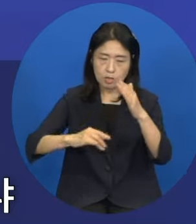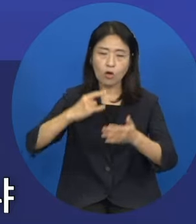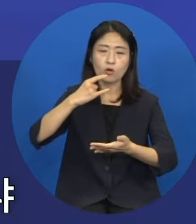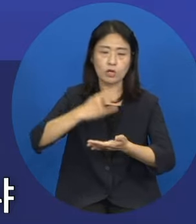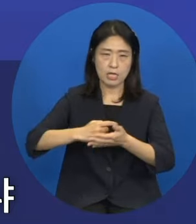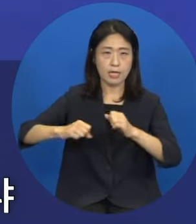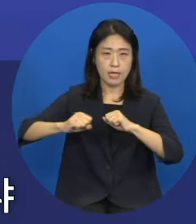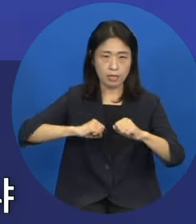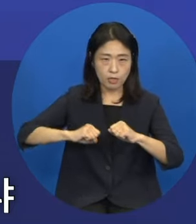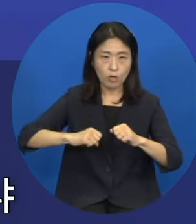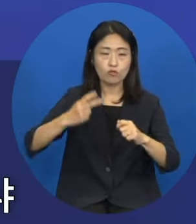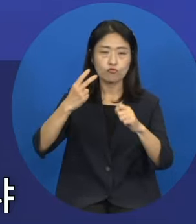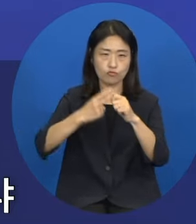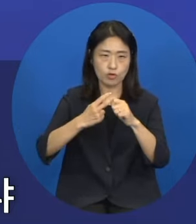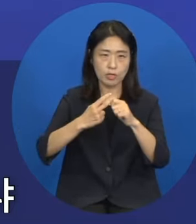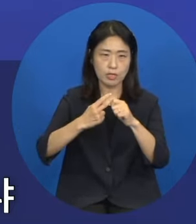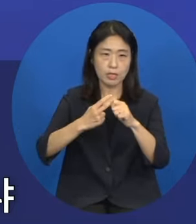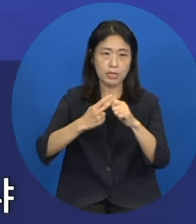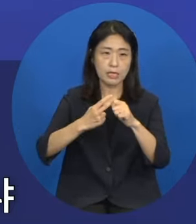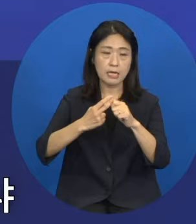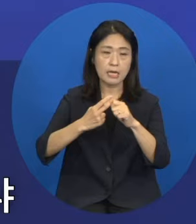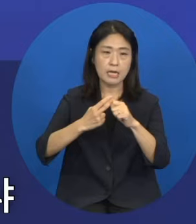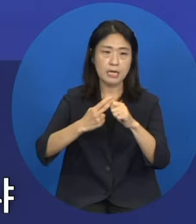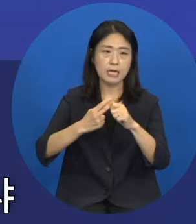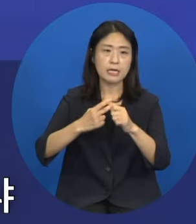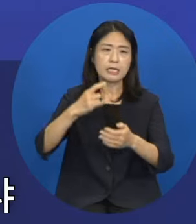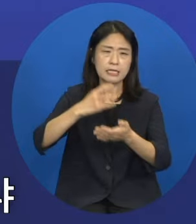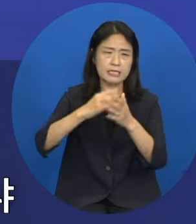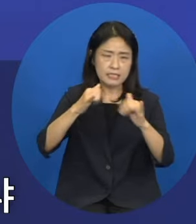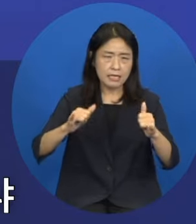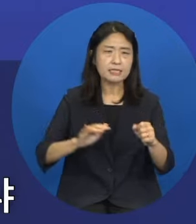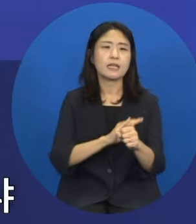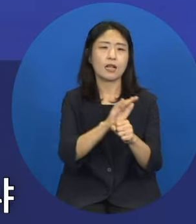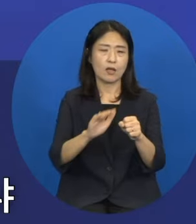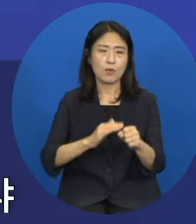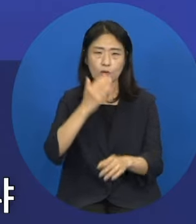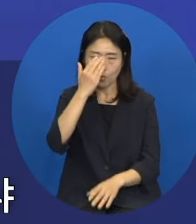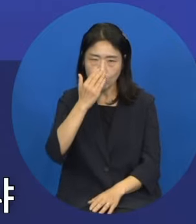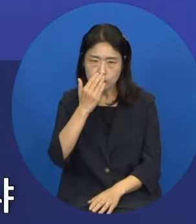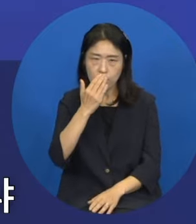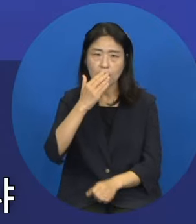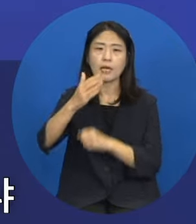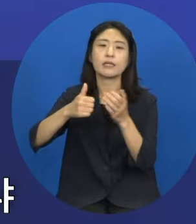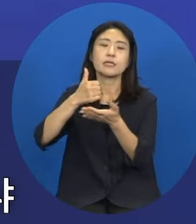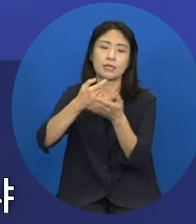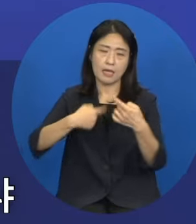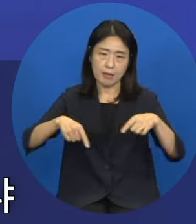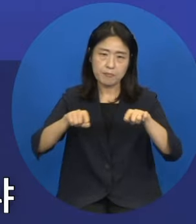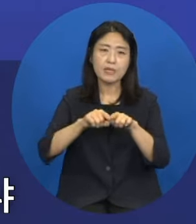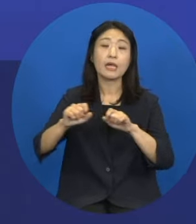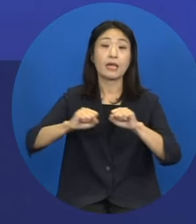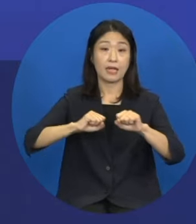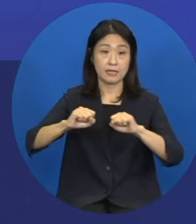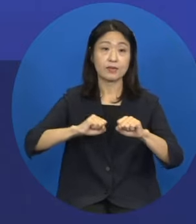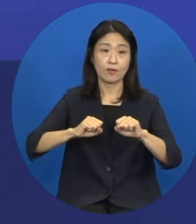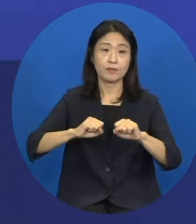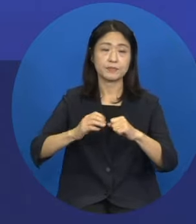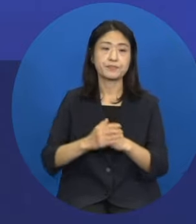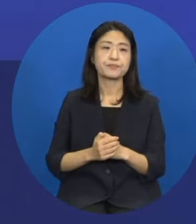번째가 인자를 사랑하며 겸손하게 내 하나님과 함께 행하는 것이 아니냐. 이사야 1장